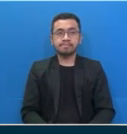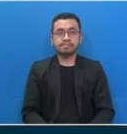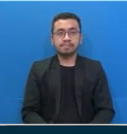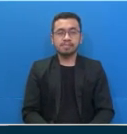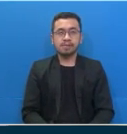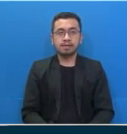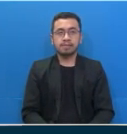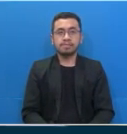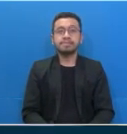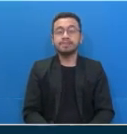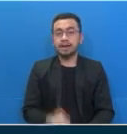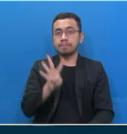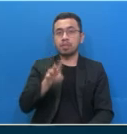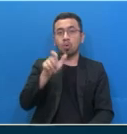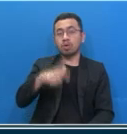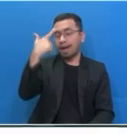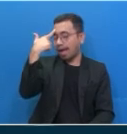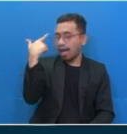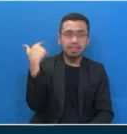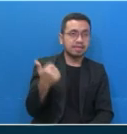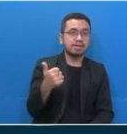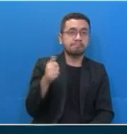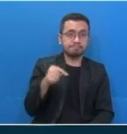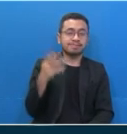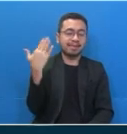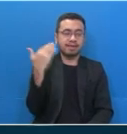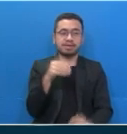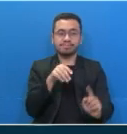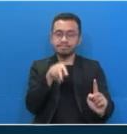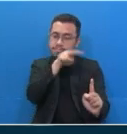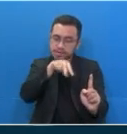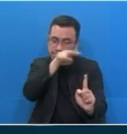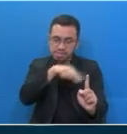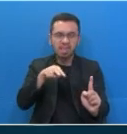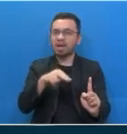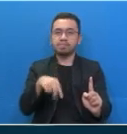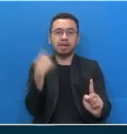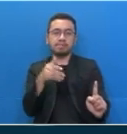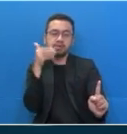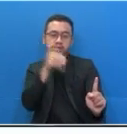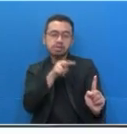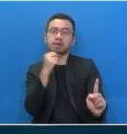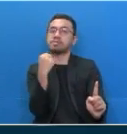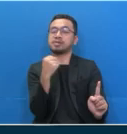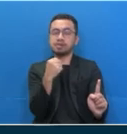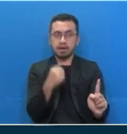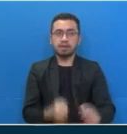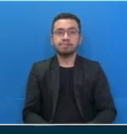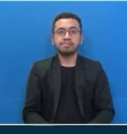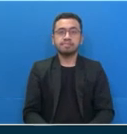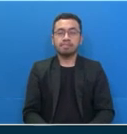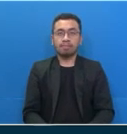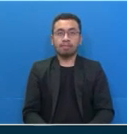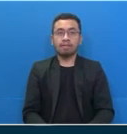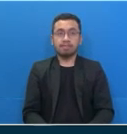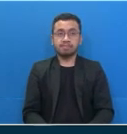Ya, Yasir, 4 ahli diantaranya tadi diperiksa secara tertutup sehingga memang keterangannya terbatas untuk disampaikan tentu saja. Tapi sebelumnya